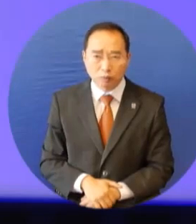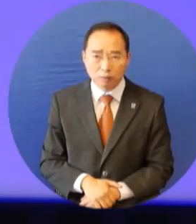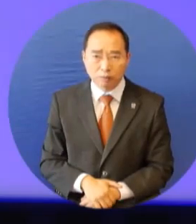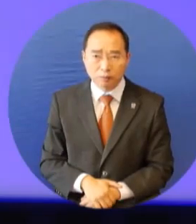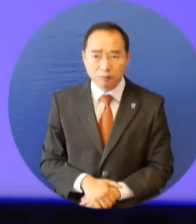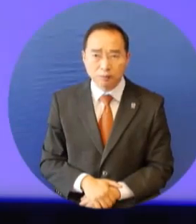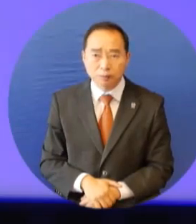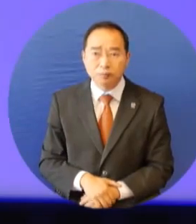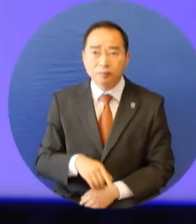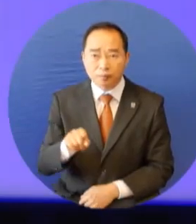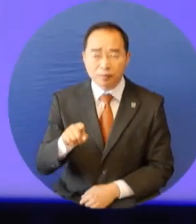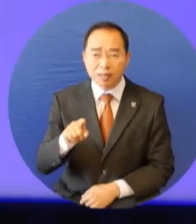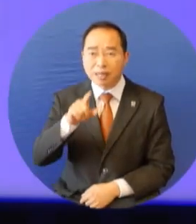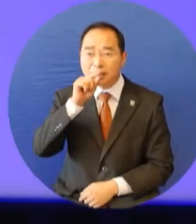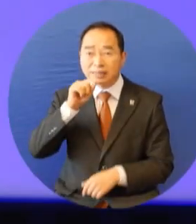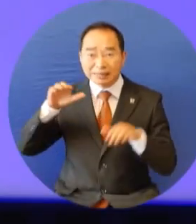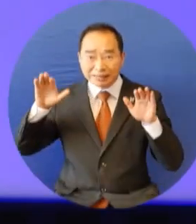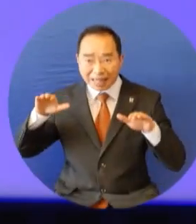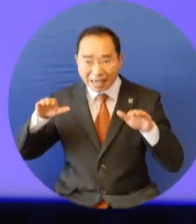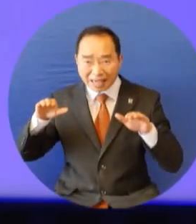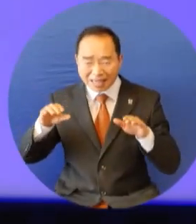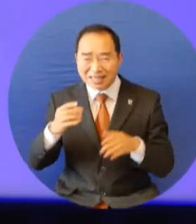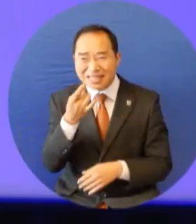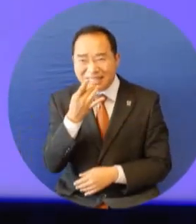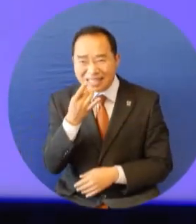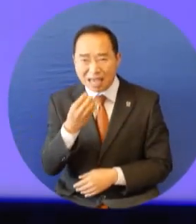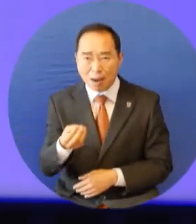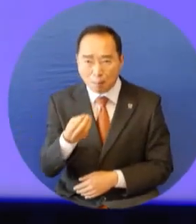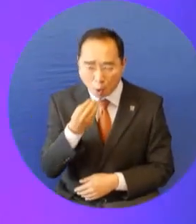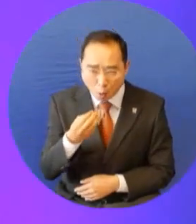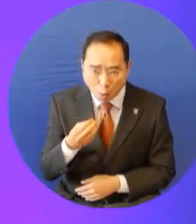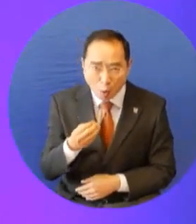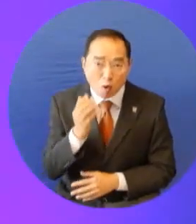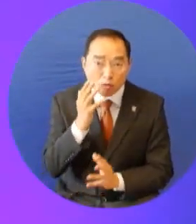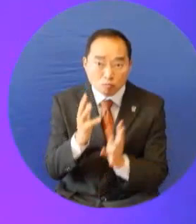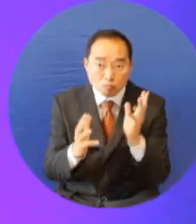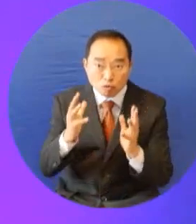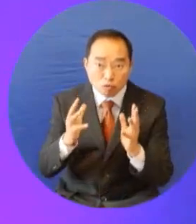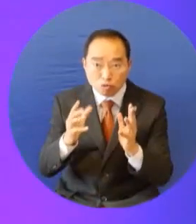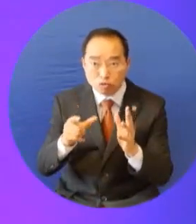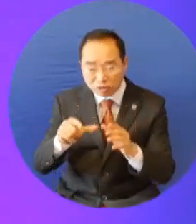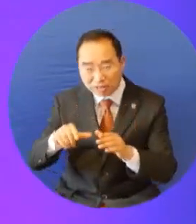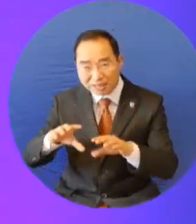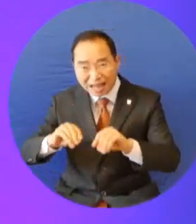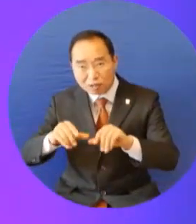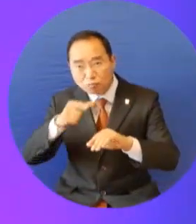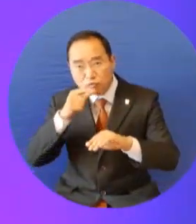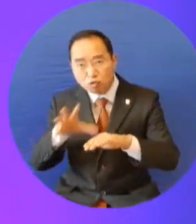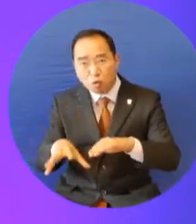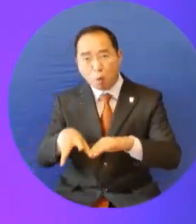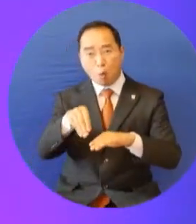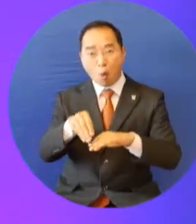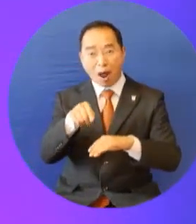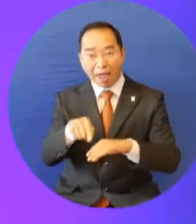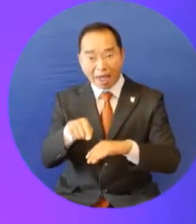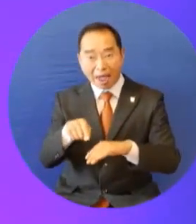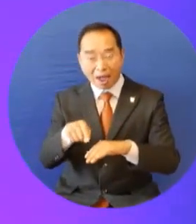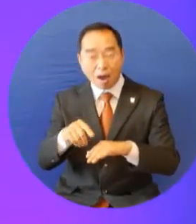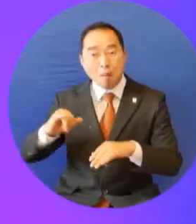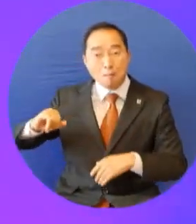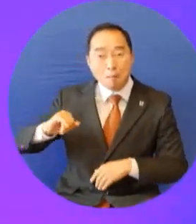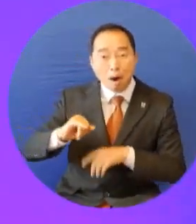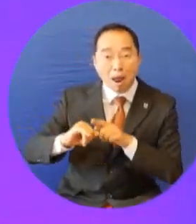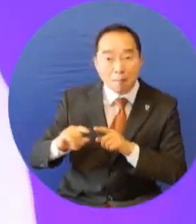다 자기가 먹는 걸 먹거든. 주로 새들은 씨앗을 먹는다고 하면 풀은 땅에서 물과 영양분을